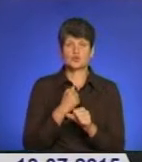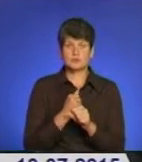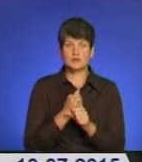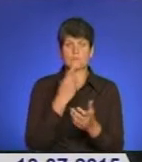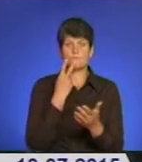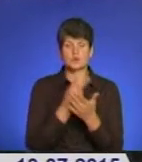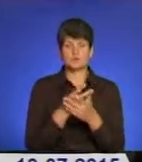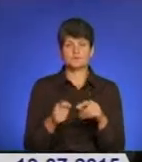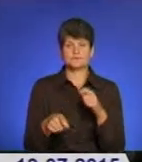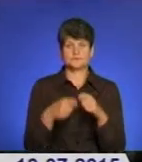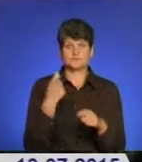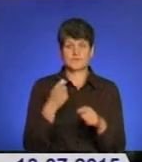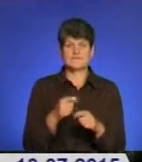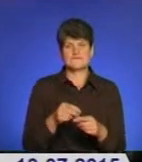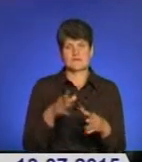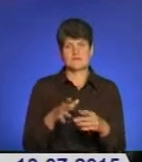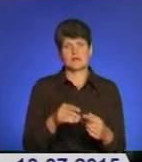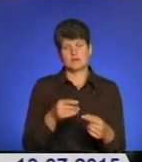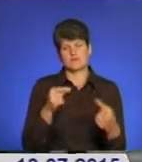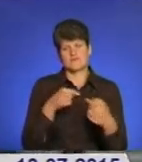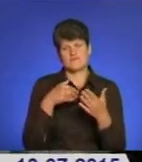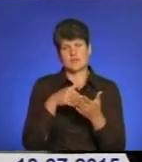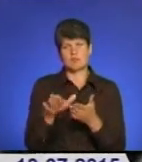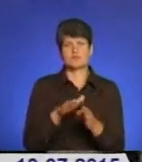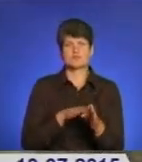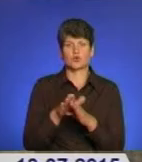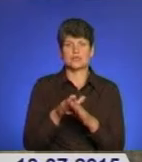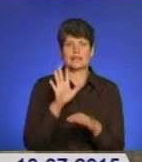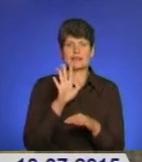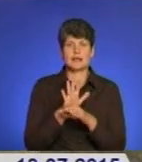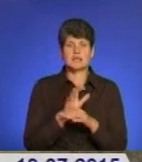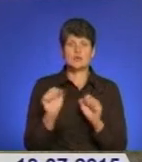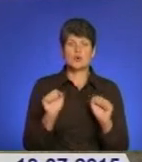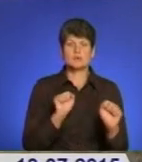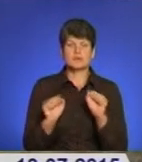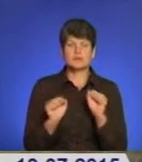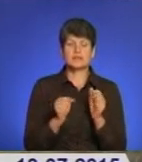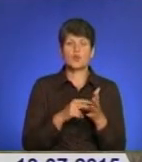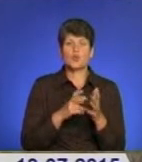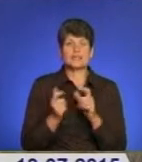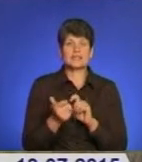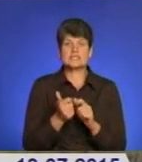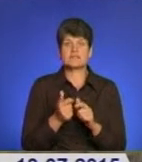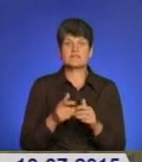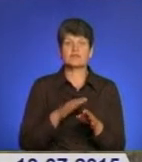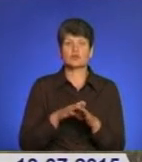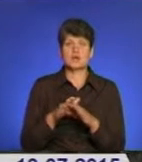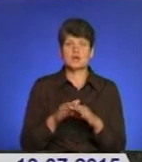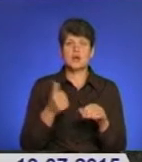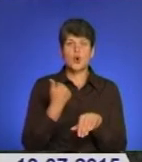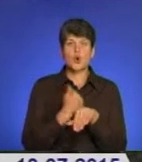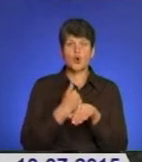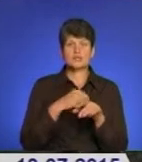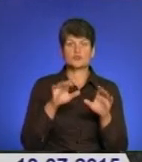злочин. Відкрито та категорично відмовилися виконувати наказ командира. Відтак вони ухилилися від виконання конституційного